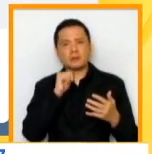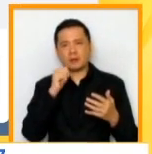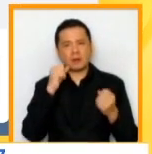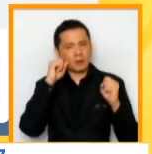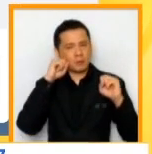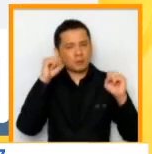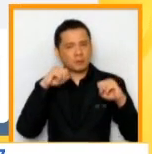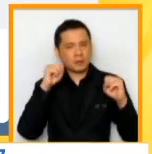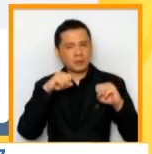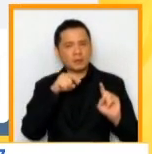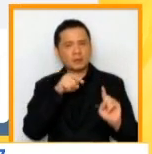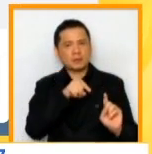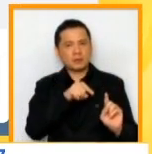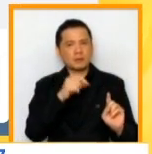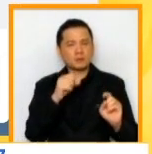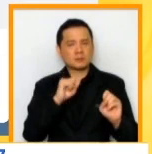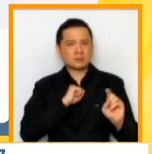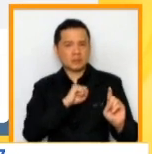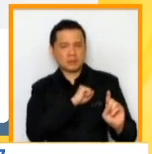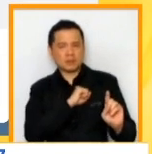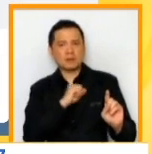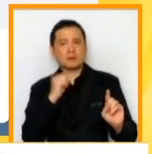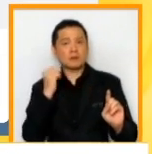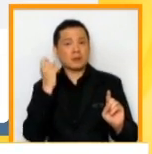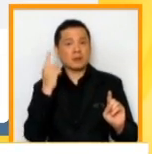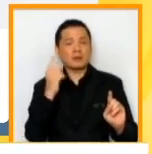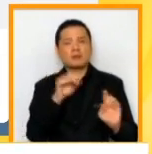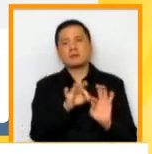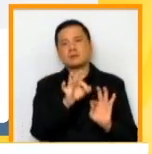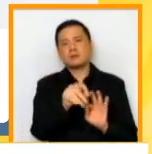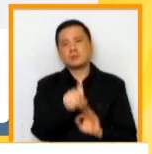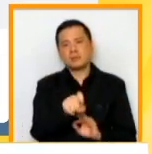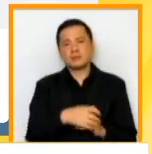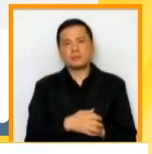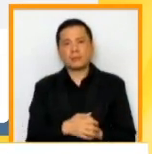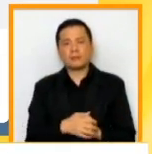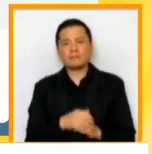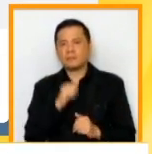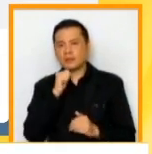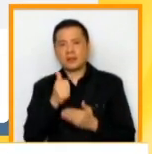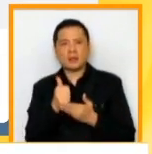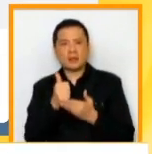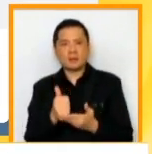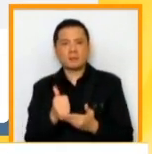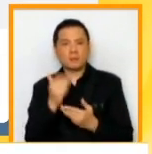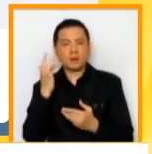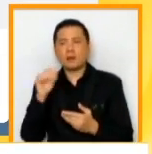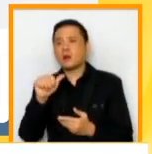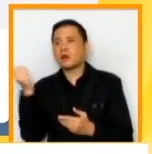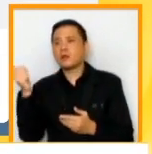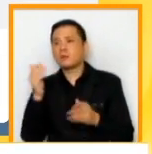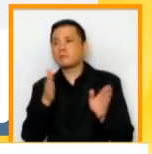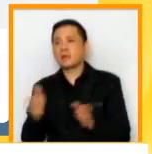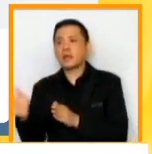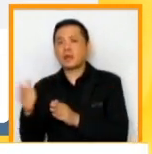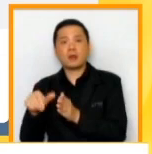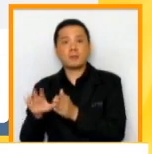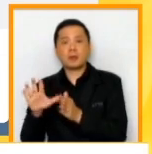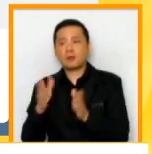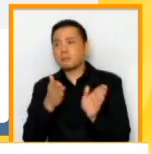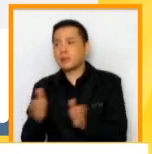ng voter registration. Hindi raw makakatulong ang mga yan dahil marami pang ibang paghahandaan ang COMELEC tulad